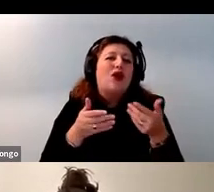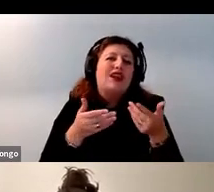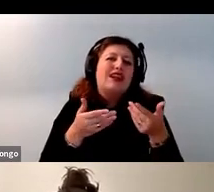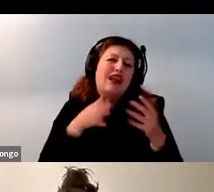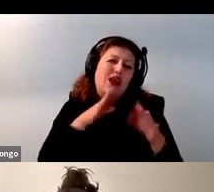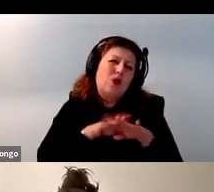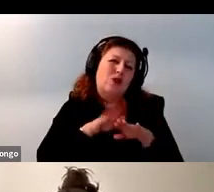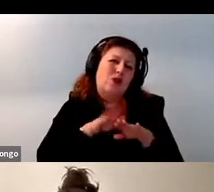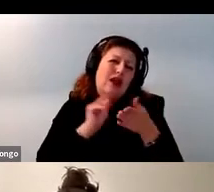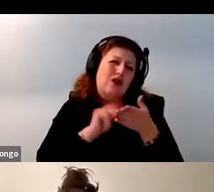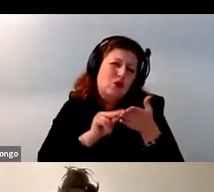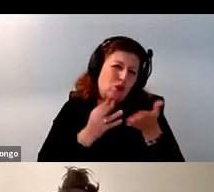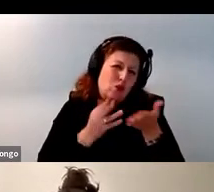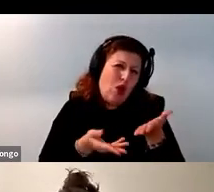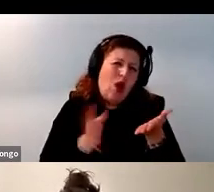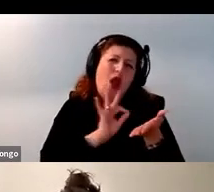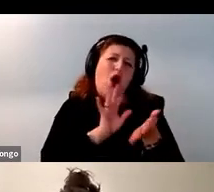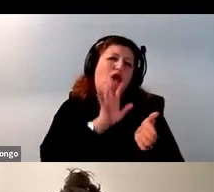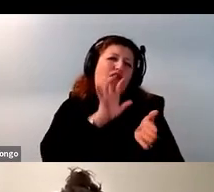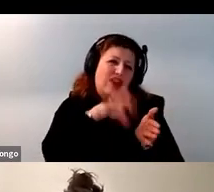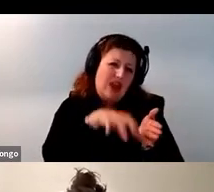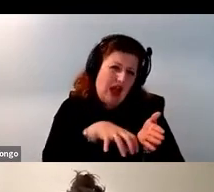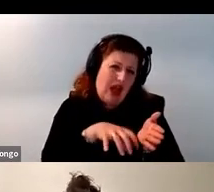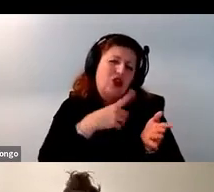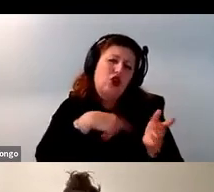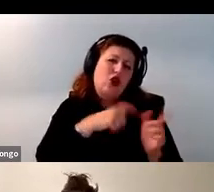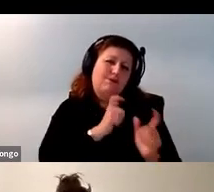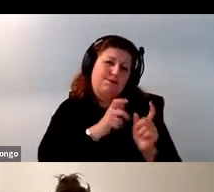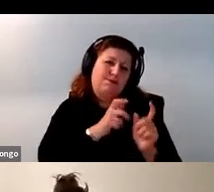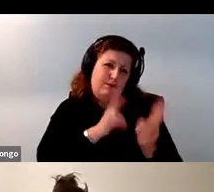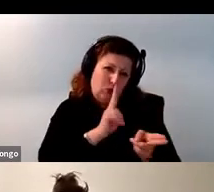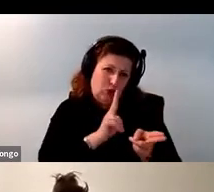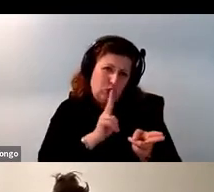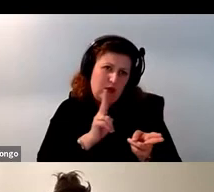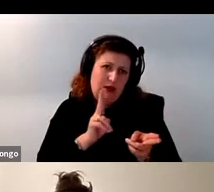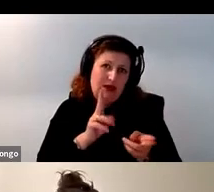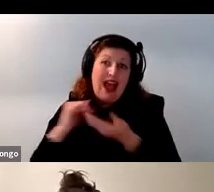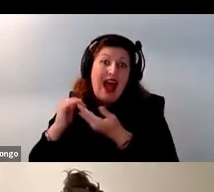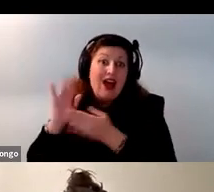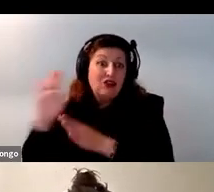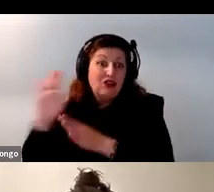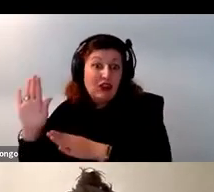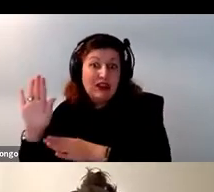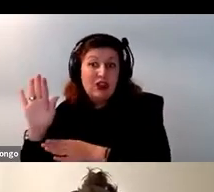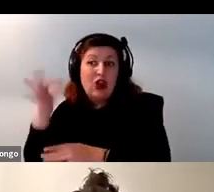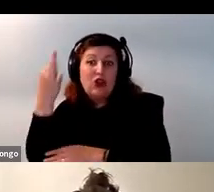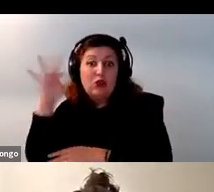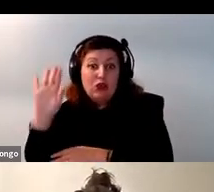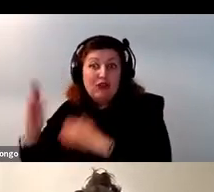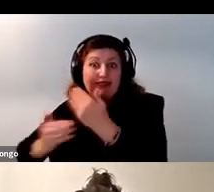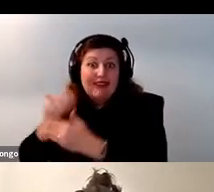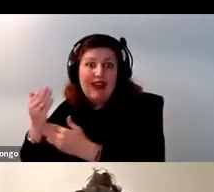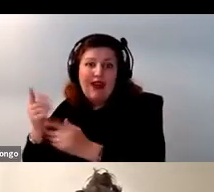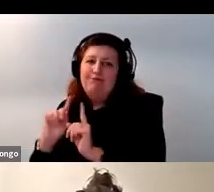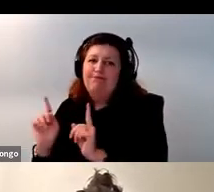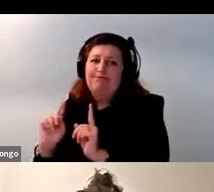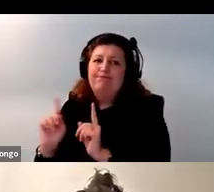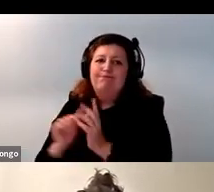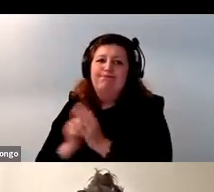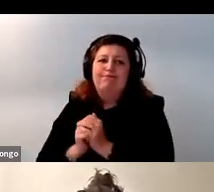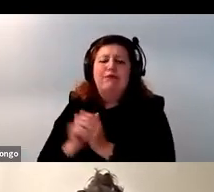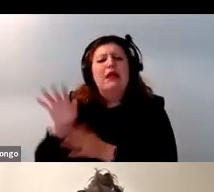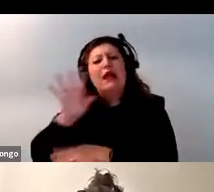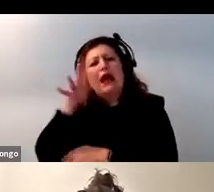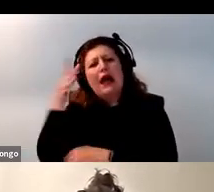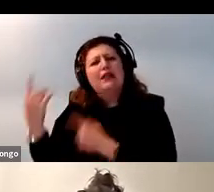alla scuola e al villaggio di appartenenza della scuola. In altre attività in cui invece le associazioni con disabilità erano più